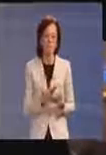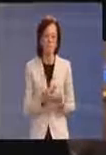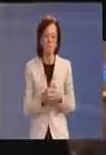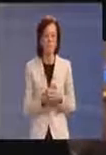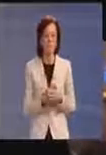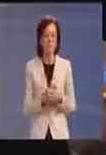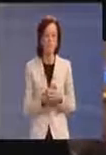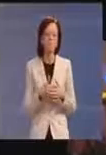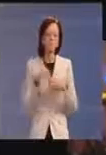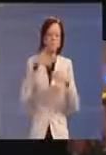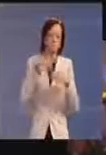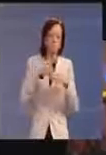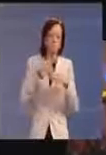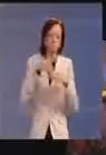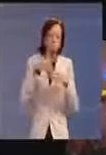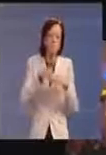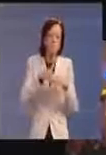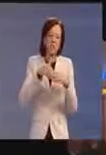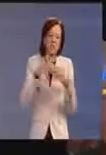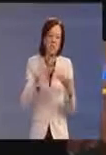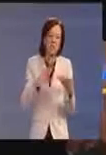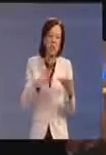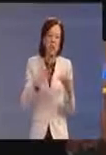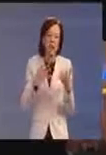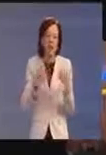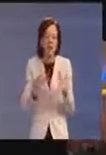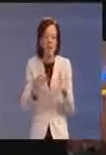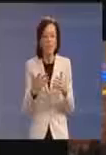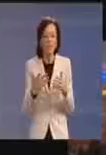Es geht im weitesten, aber auch im engeren Sinn um die